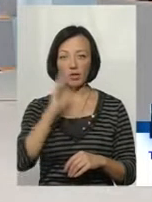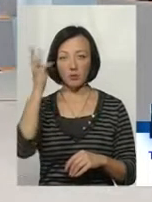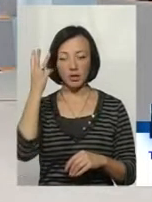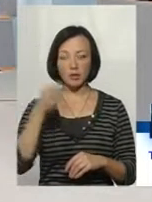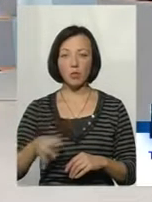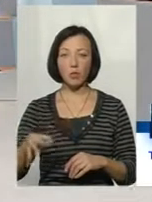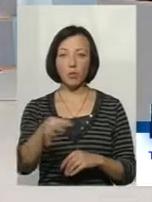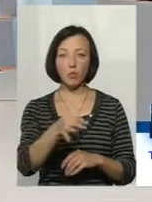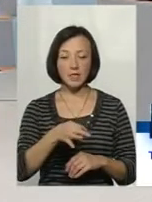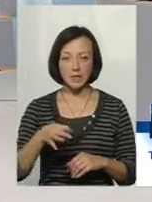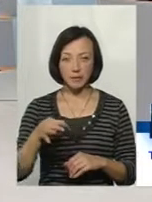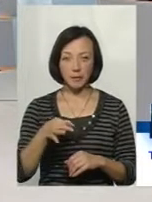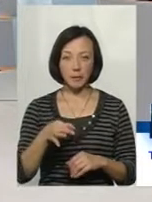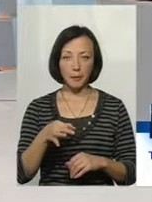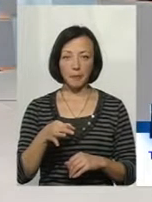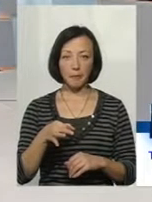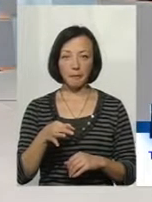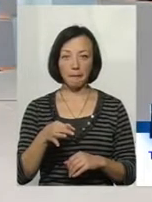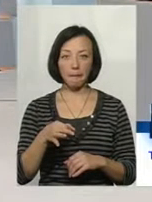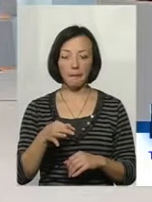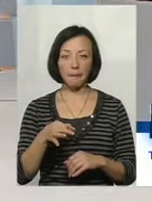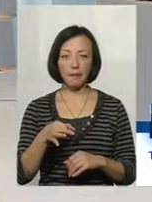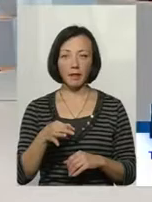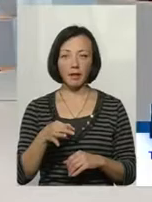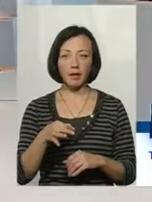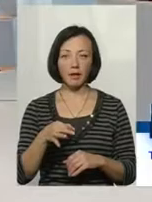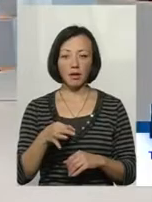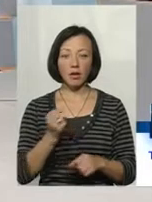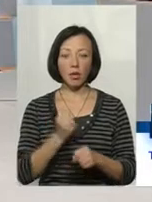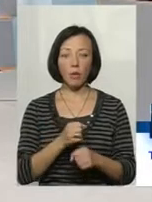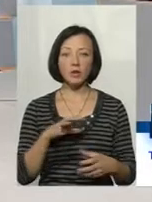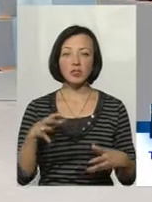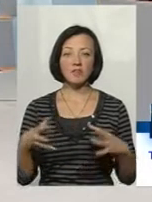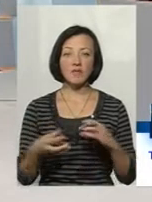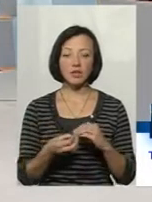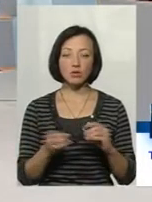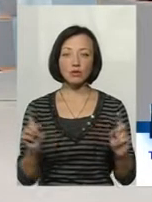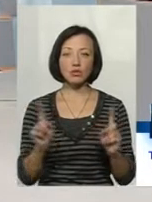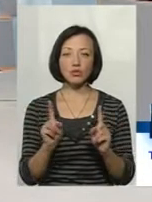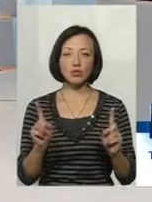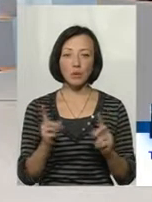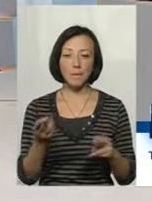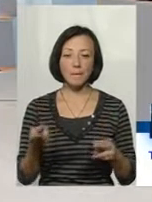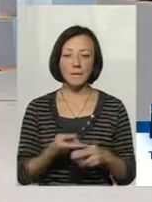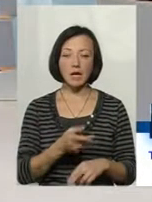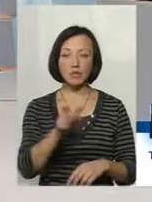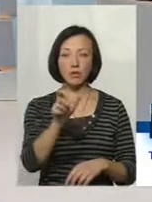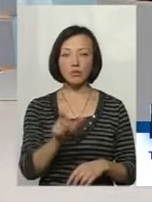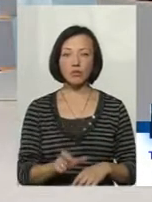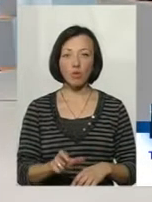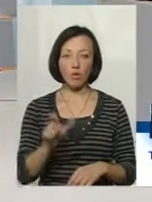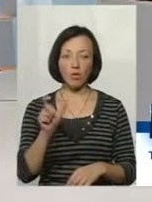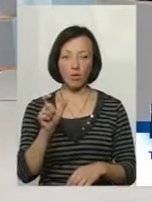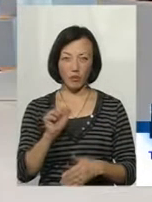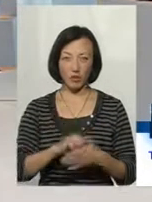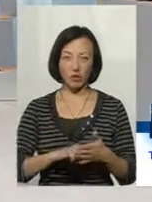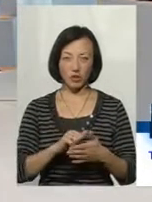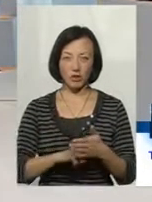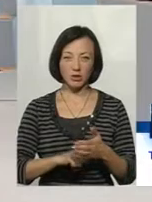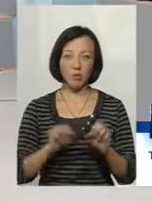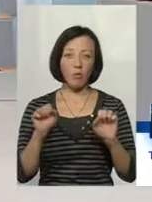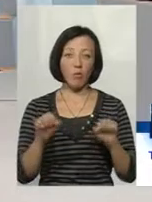на території нашої області, входиш до висновку, що без людського чинника, в принципі,